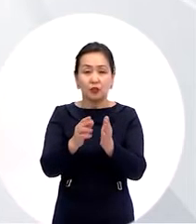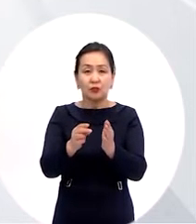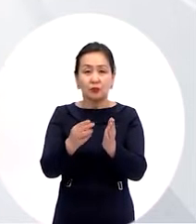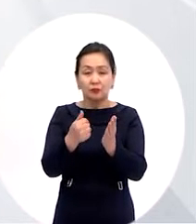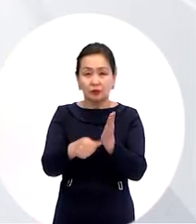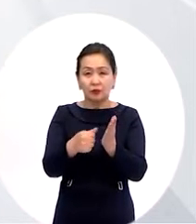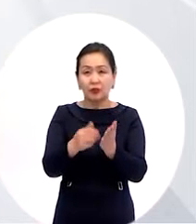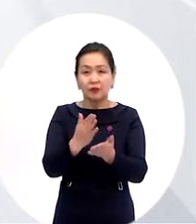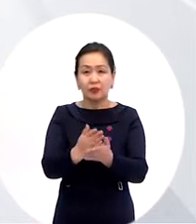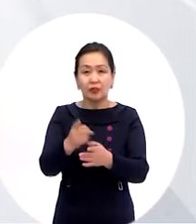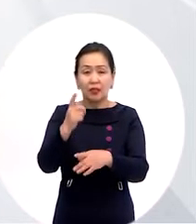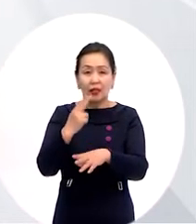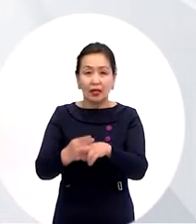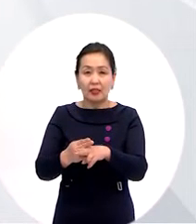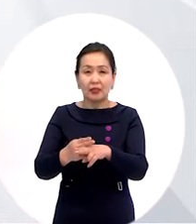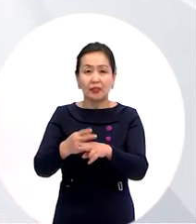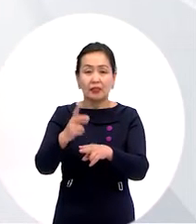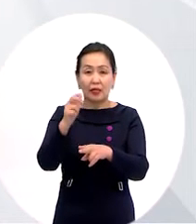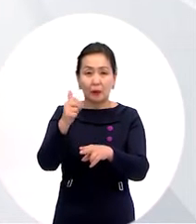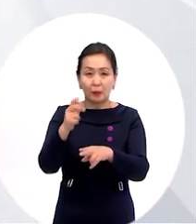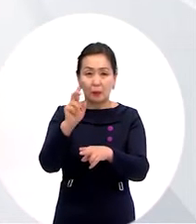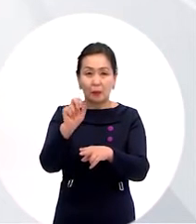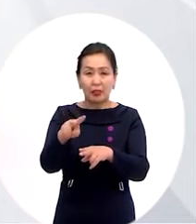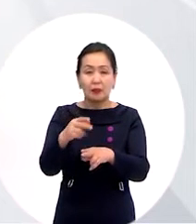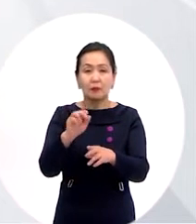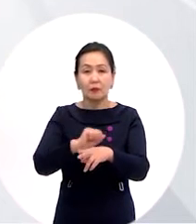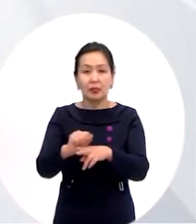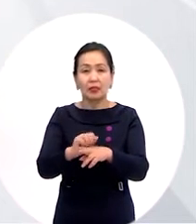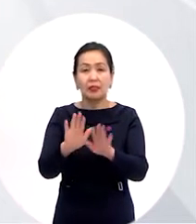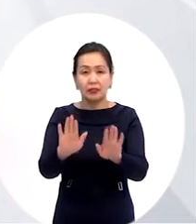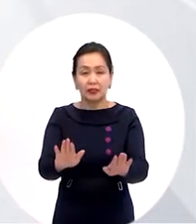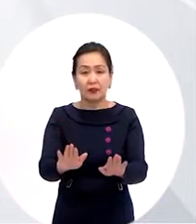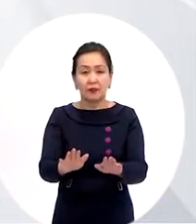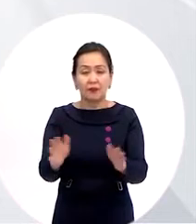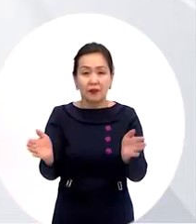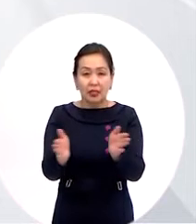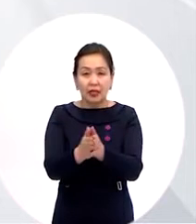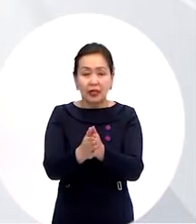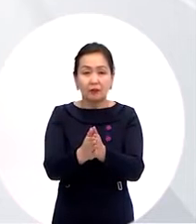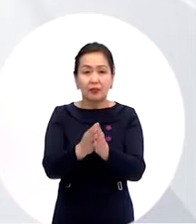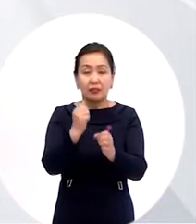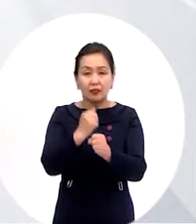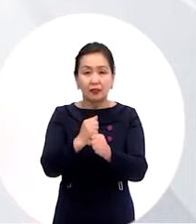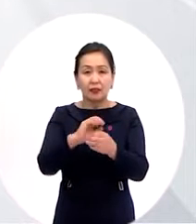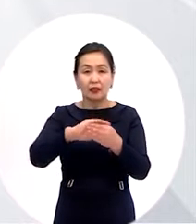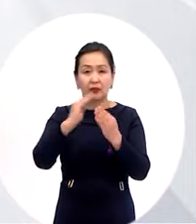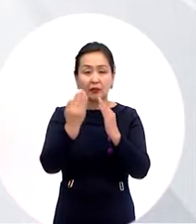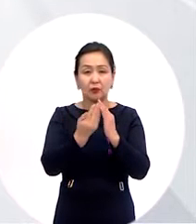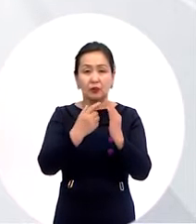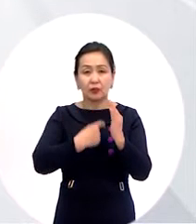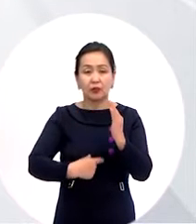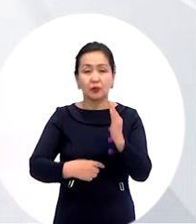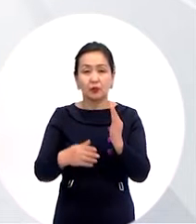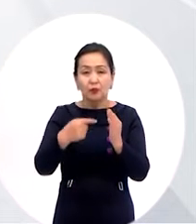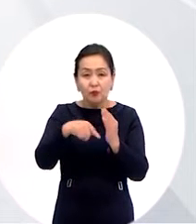дэвтэр харандаа үзээ бас бэлдээрэй. Хамтарч ажиллах гэр бүлийн гишүүдтэйгээ